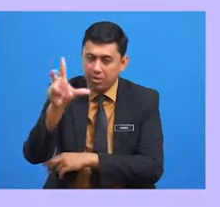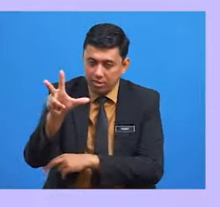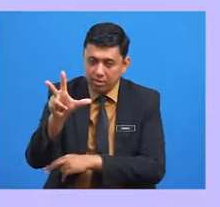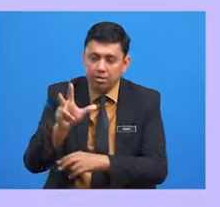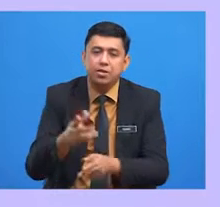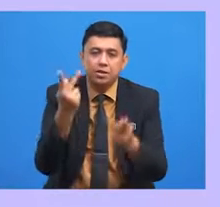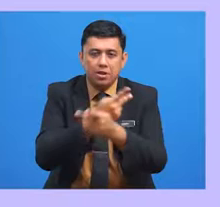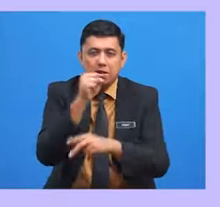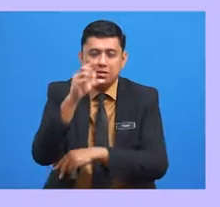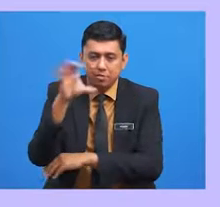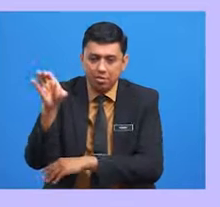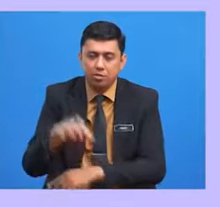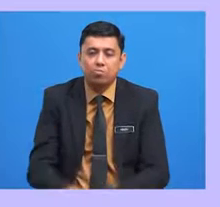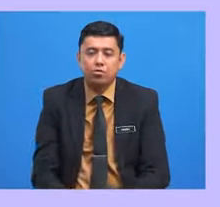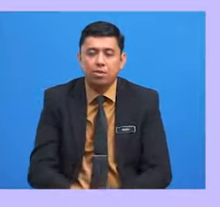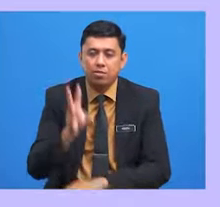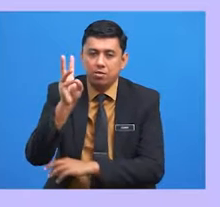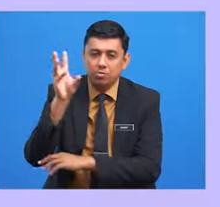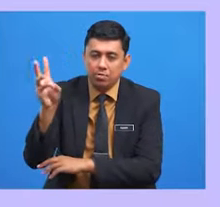100. Jawapannya adalah